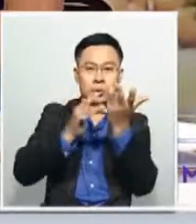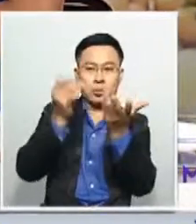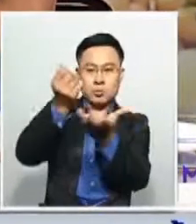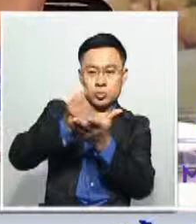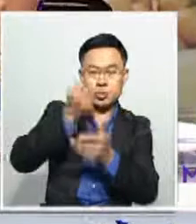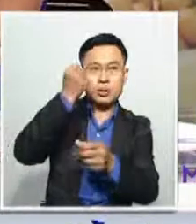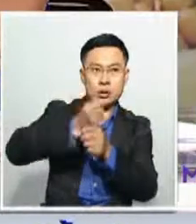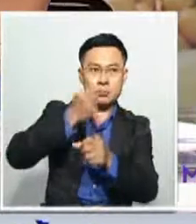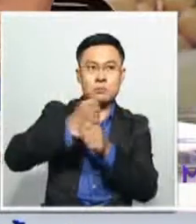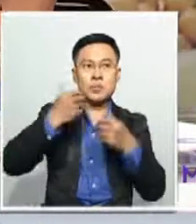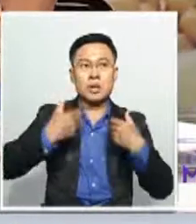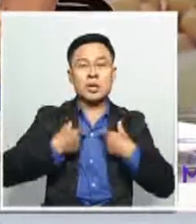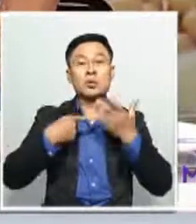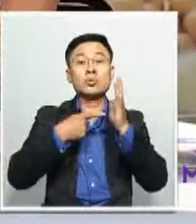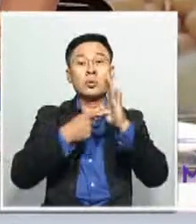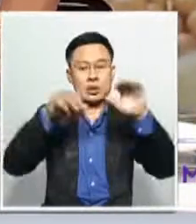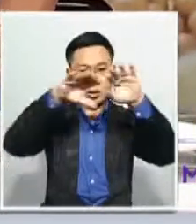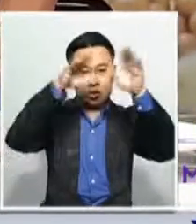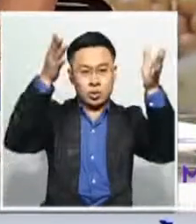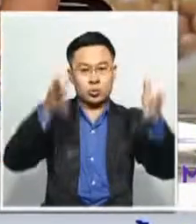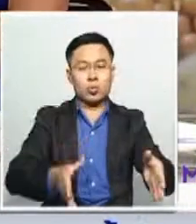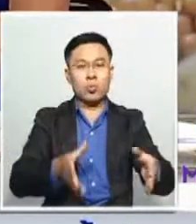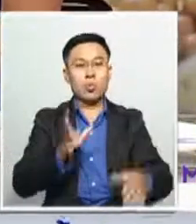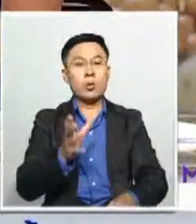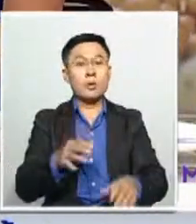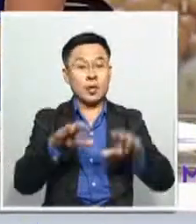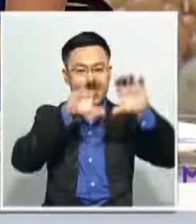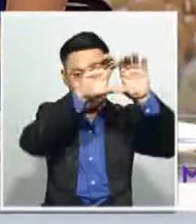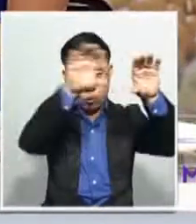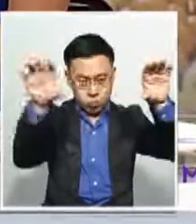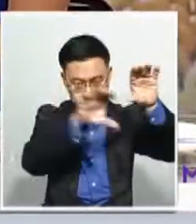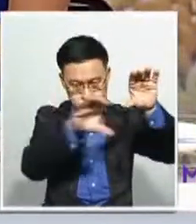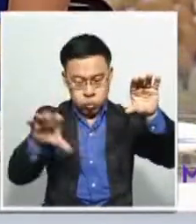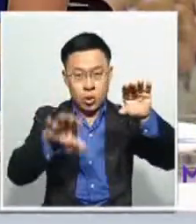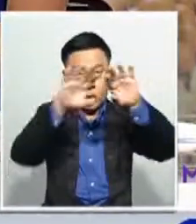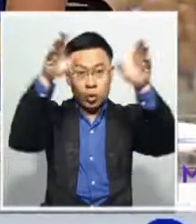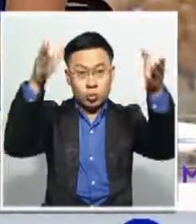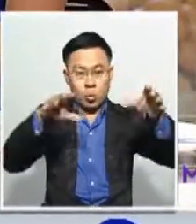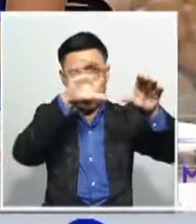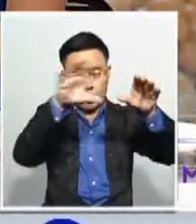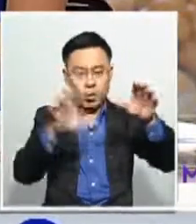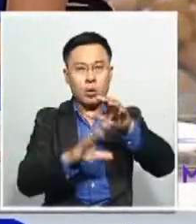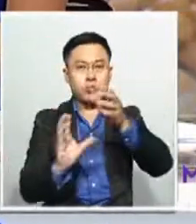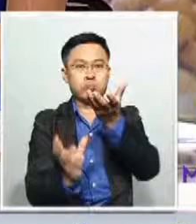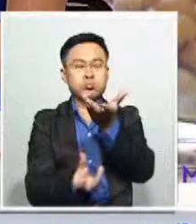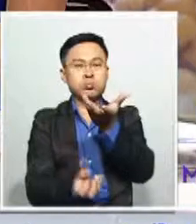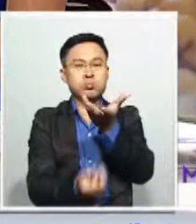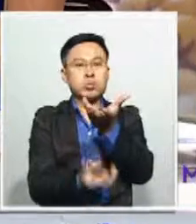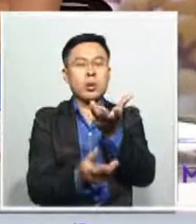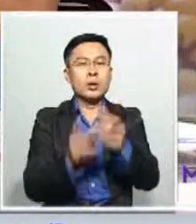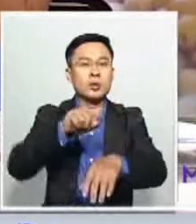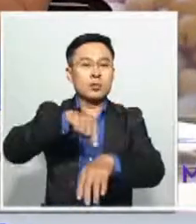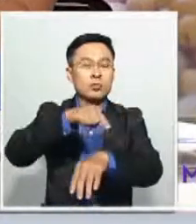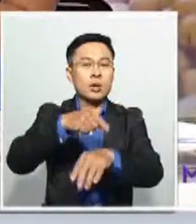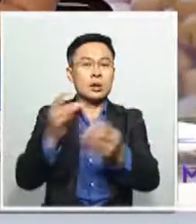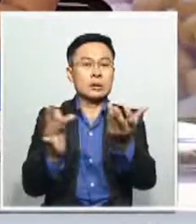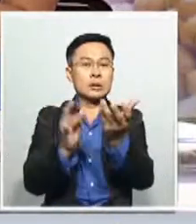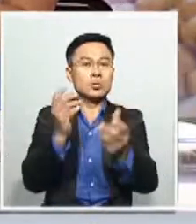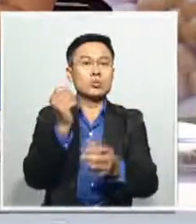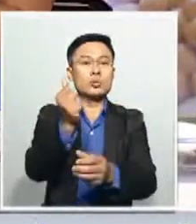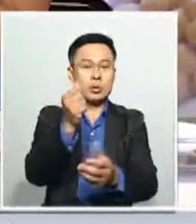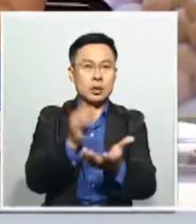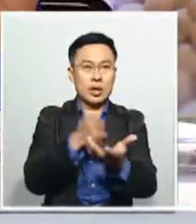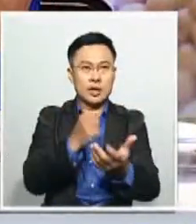ไหมกลุ่มนี้มีการใช้ที่อบนะฮะอบเชื้อเห็ดอะไรต่างๆมีนวัตกรรมเข้าไปช่วย หรืออาจจะแปรรูป